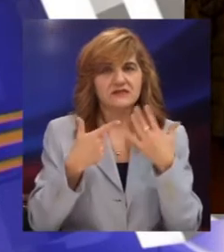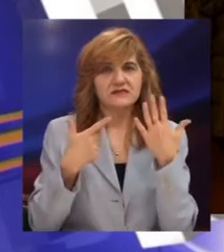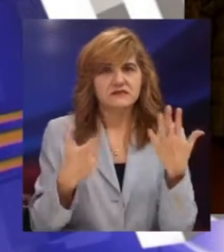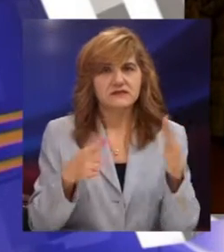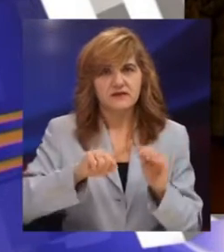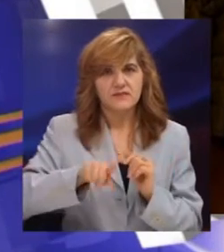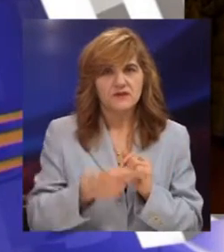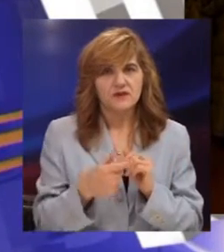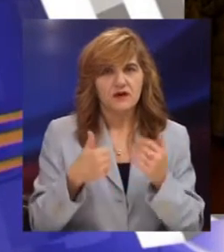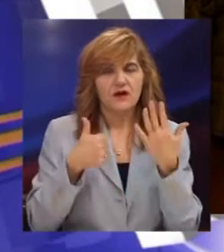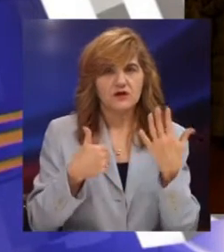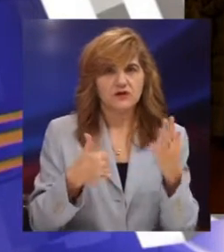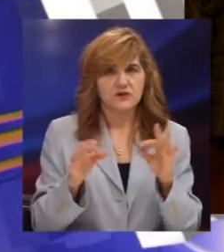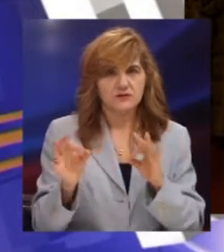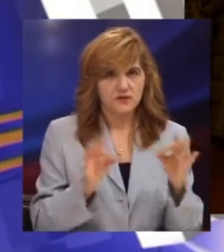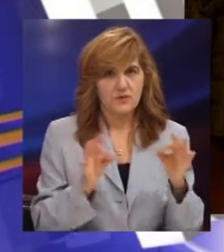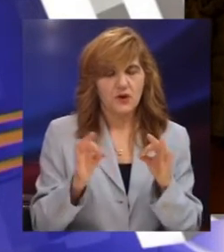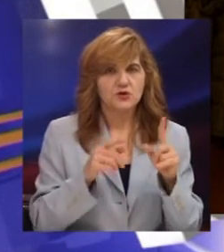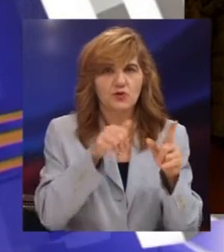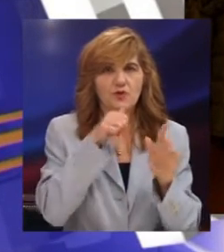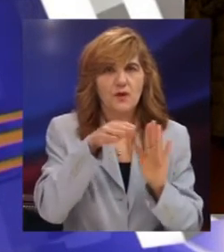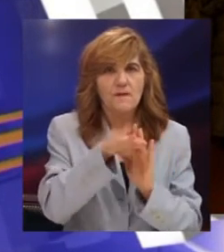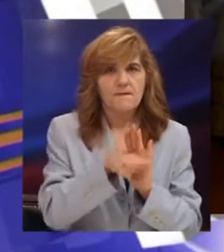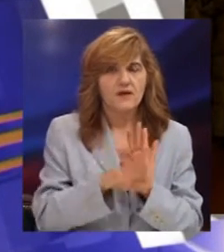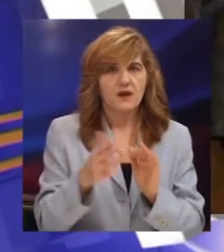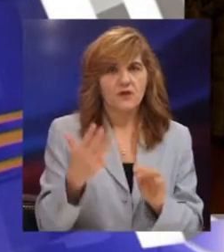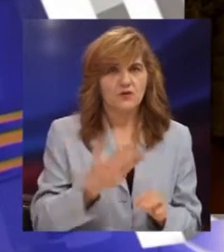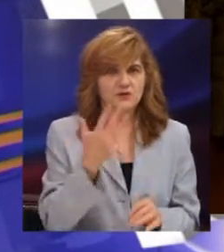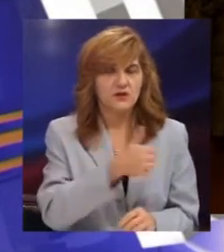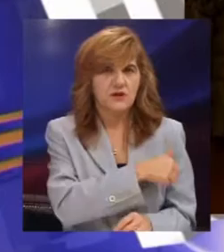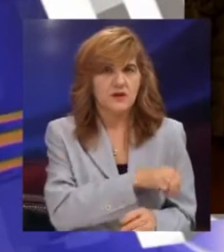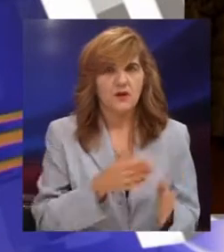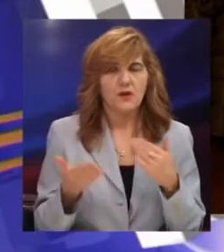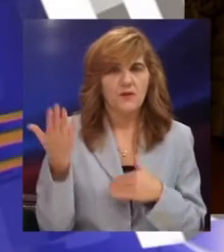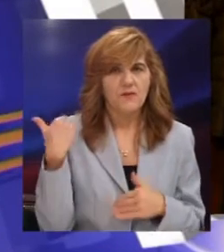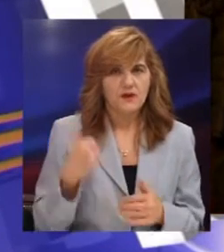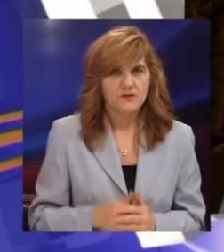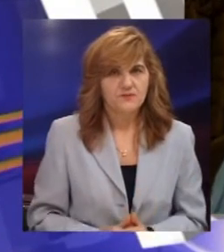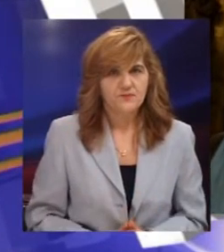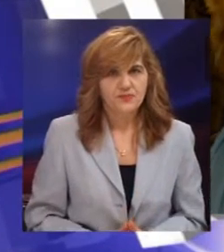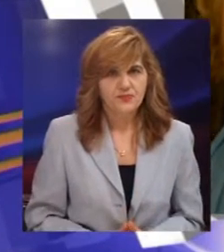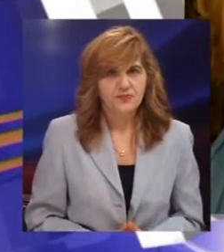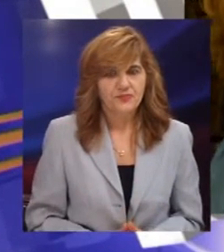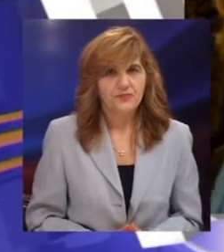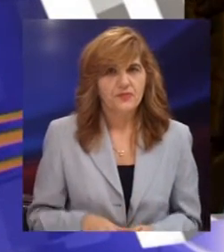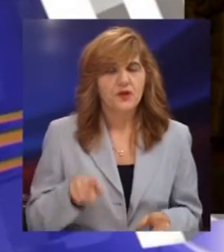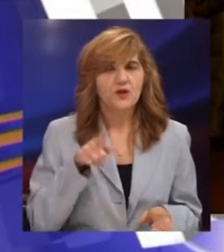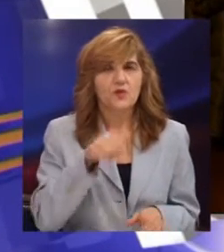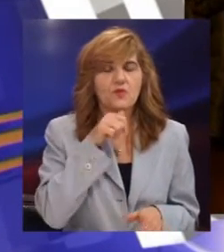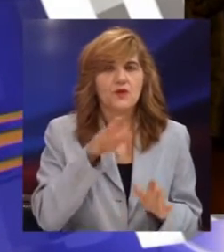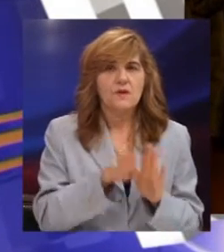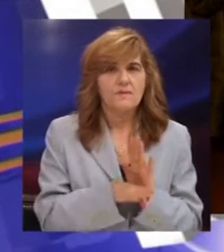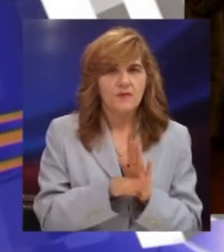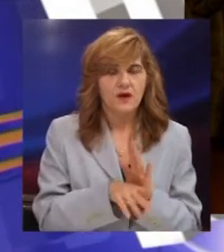37,6%, što je manja izlaznost nego 4 godine pre toga na prethodnim izborima, a i manja